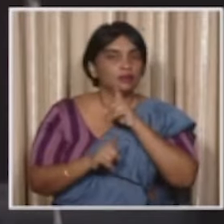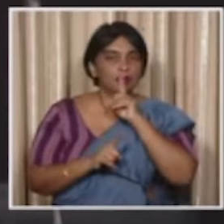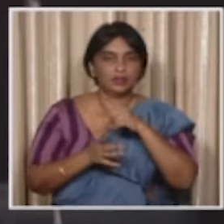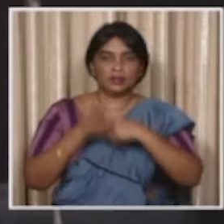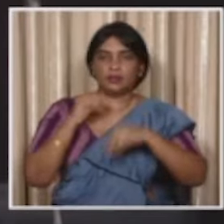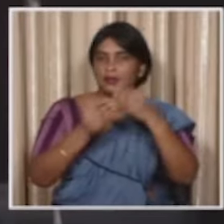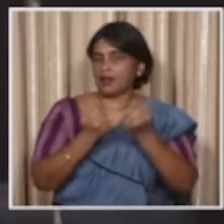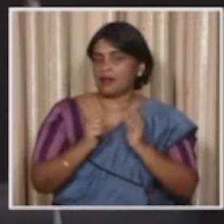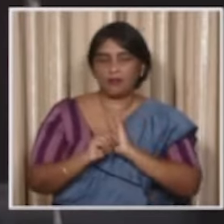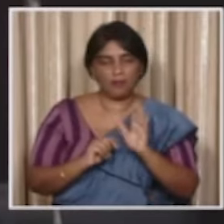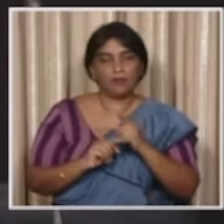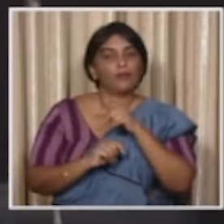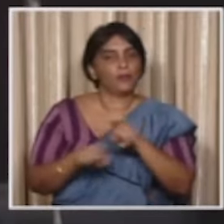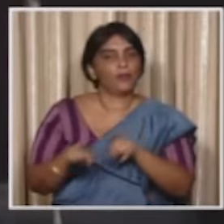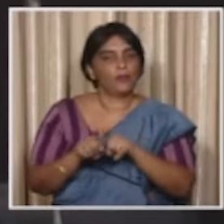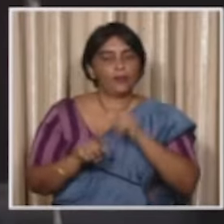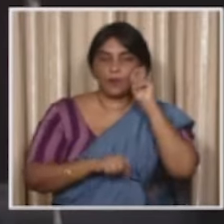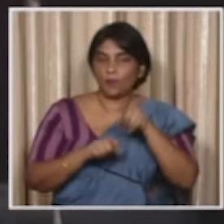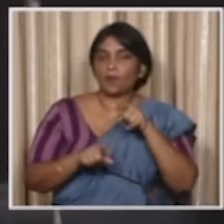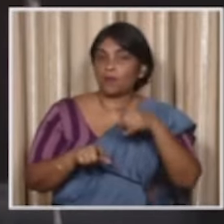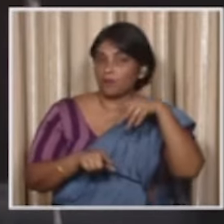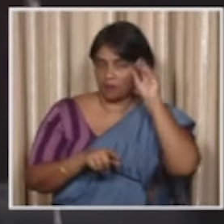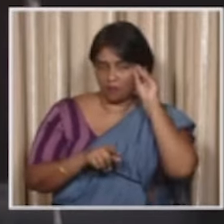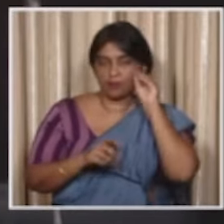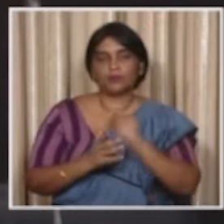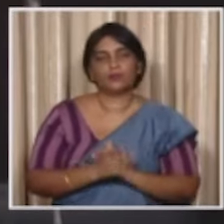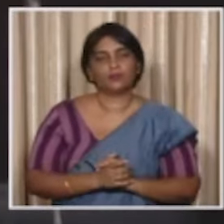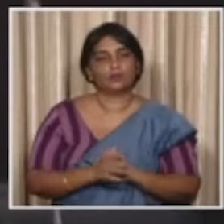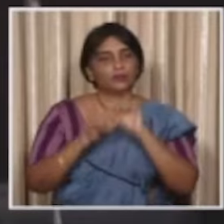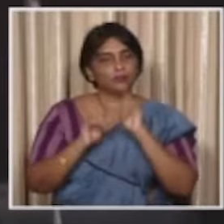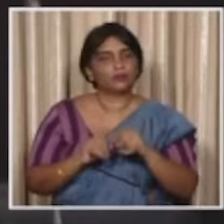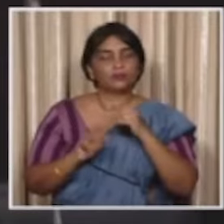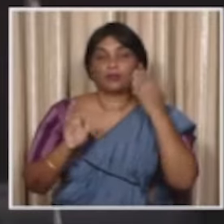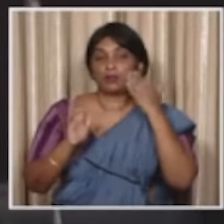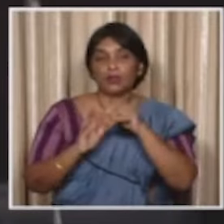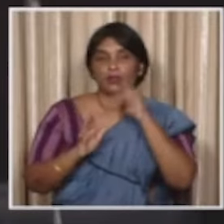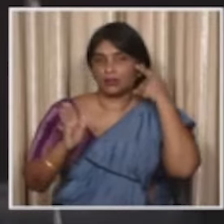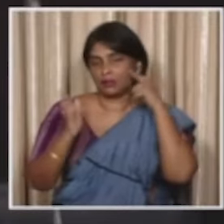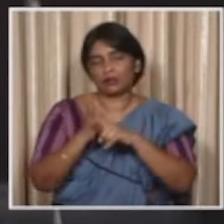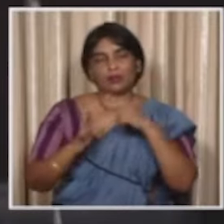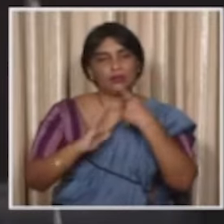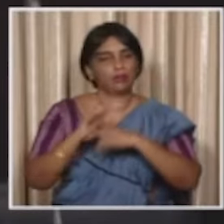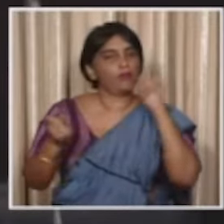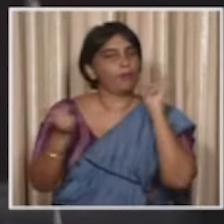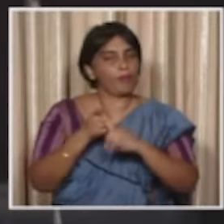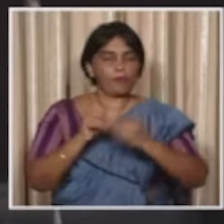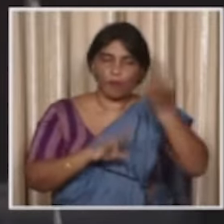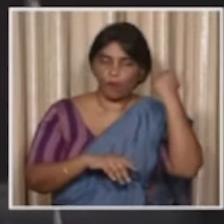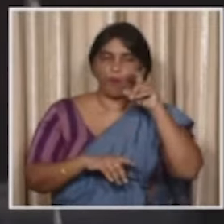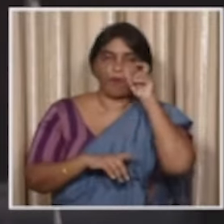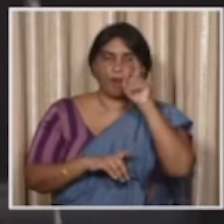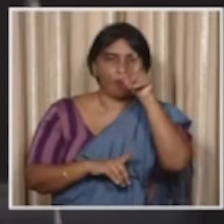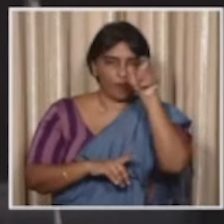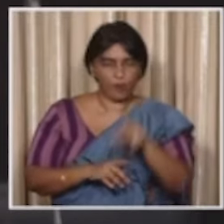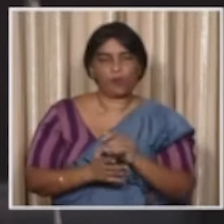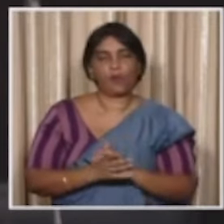ඡන්ද ඉල්ලන්නේ නැහැ. ඒකන්ද මේ රටේ ජනතාව මේවත් තේරුම් ගන්න ඕනේ. ඒගොල්ලෝ තමයි නියම ජාති ද්‍රෝහියෝ. අතීතෙත් අපි දැක්කා එක